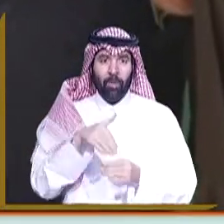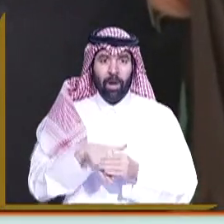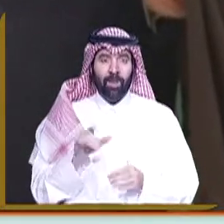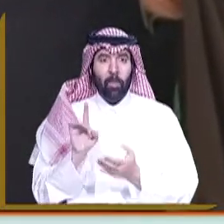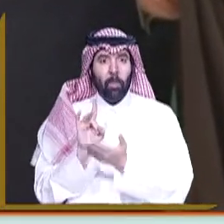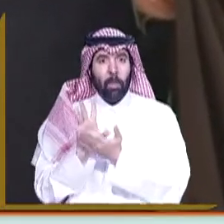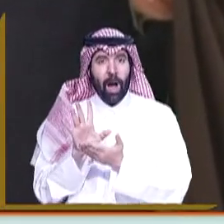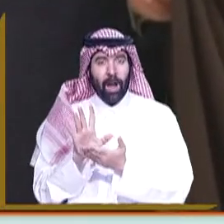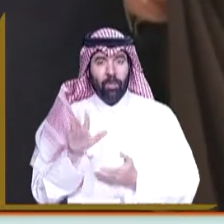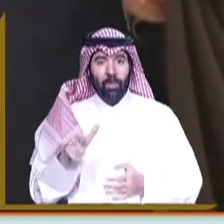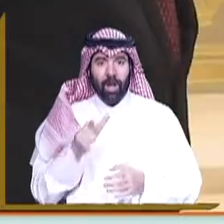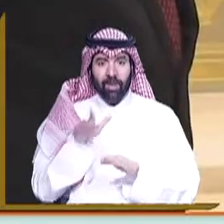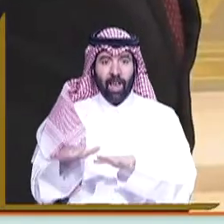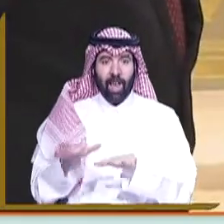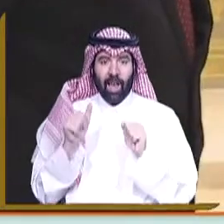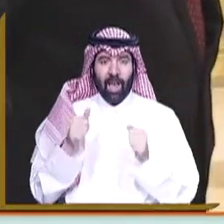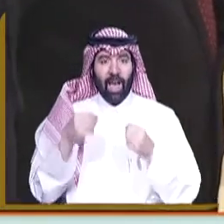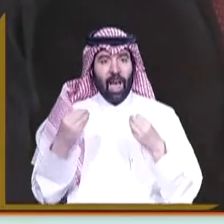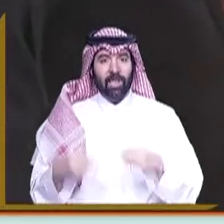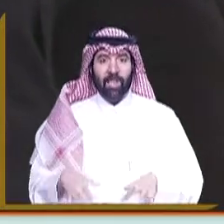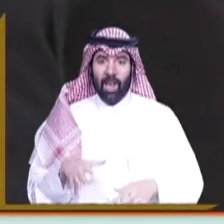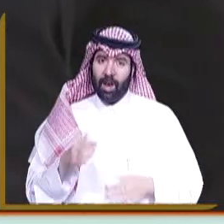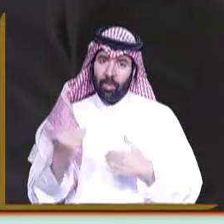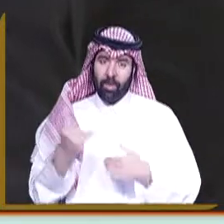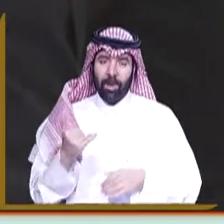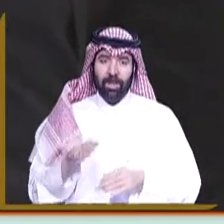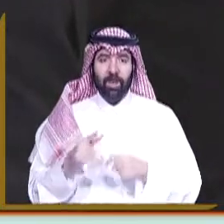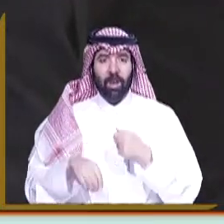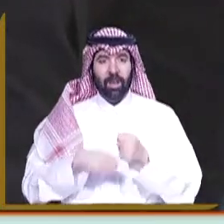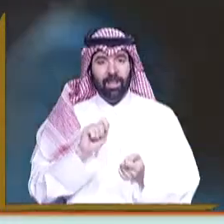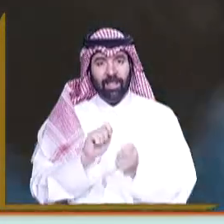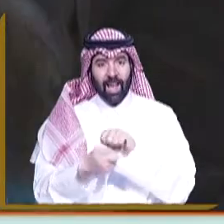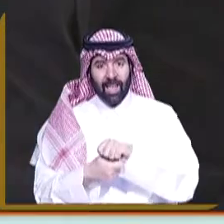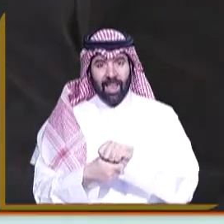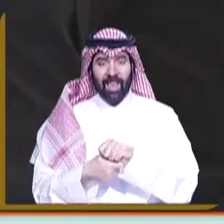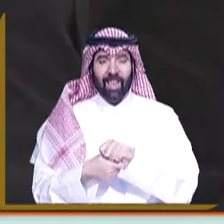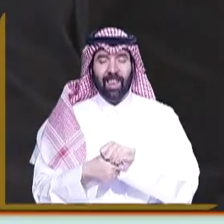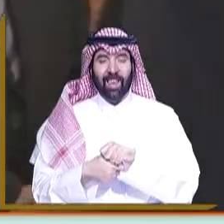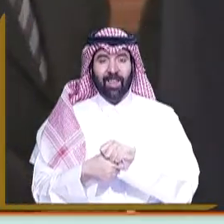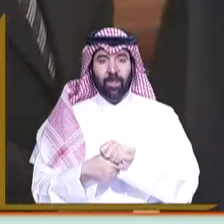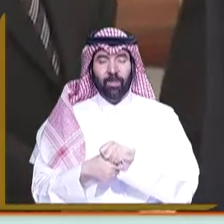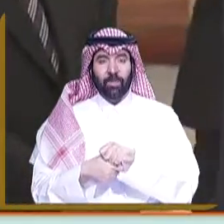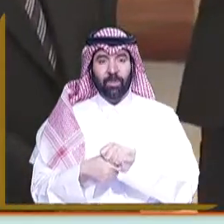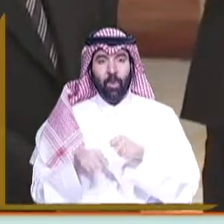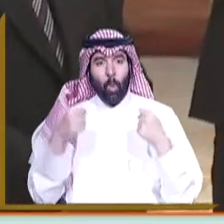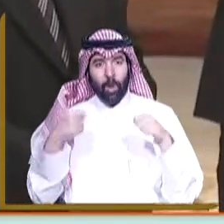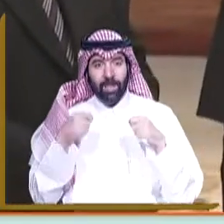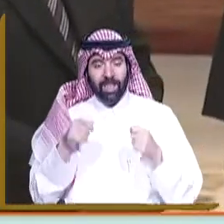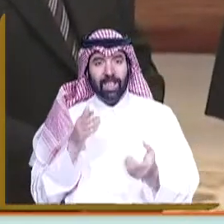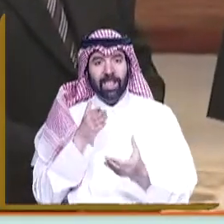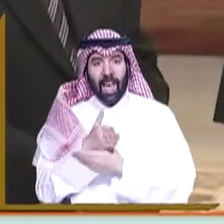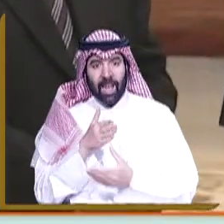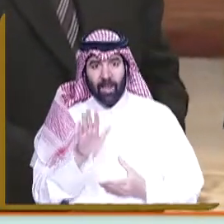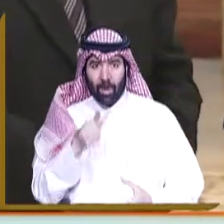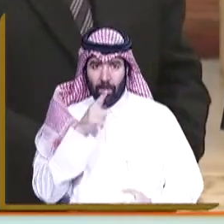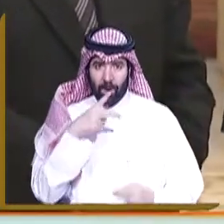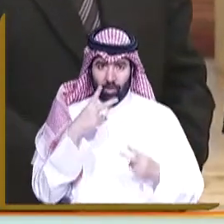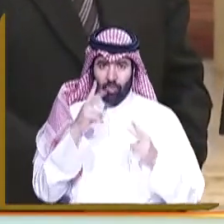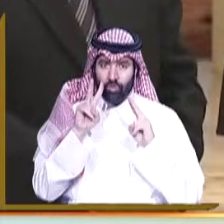النتيجة أنها هي التي خسرت وقيلت من منصبها. فإحنا نرى أن هذه التحركات